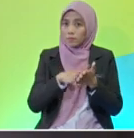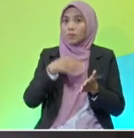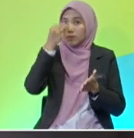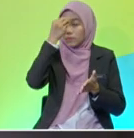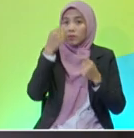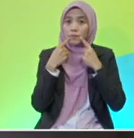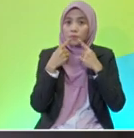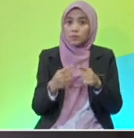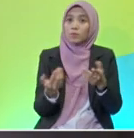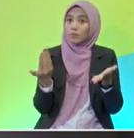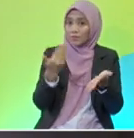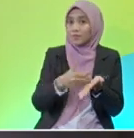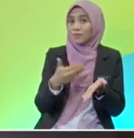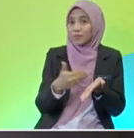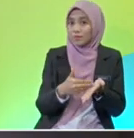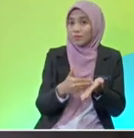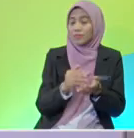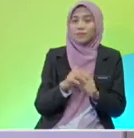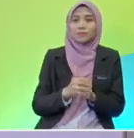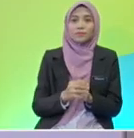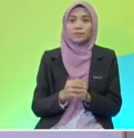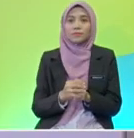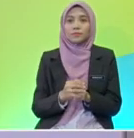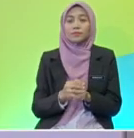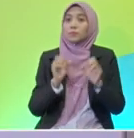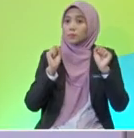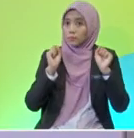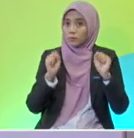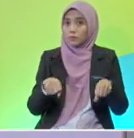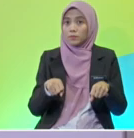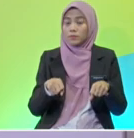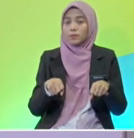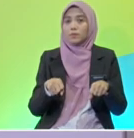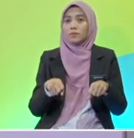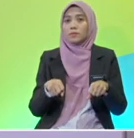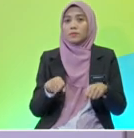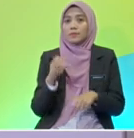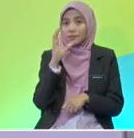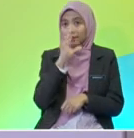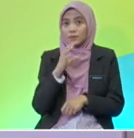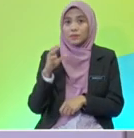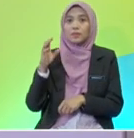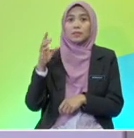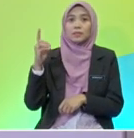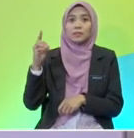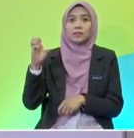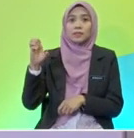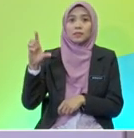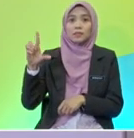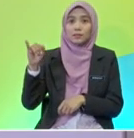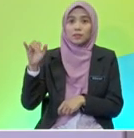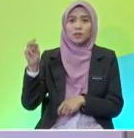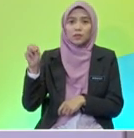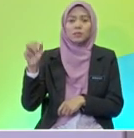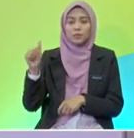persoalan-persoalan yang kita di rumah melayani pelantar delima di situ ada